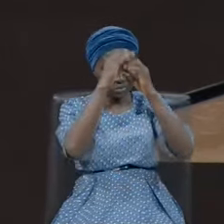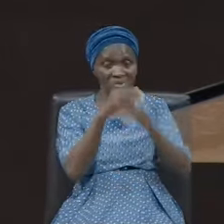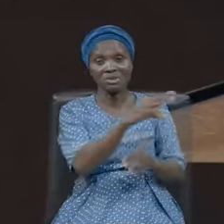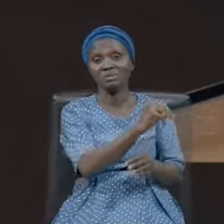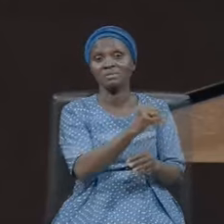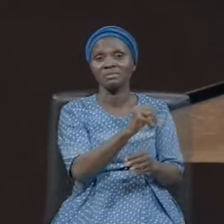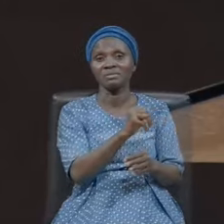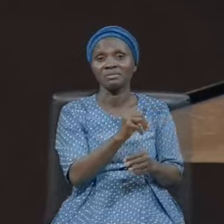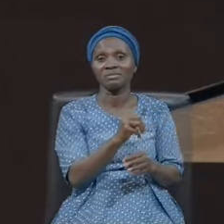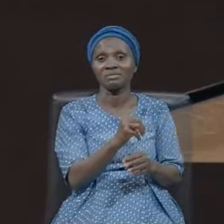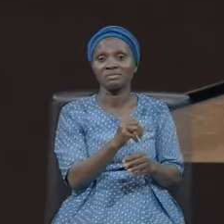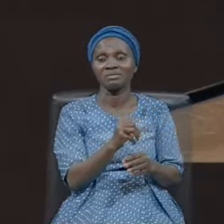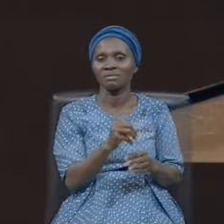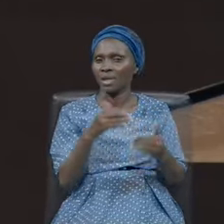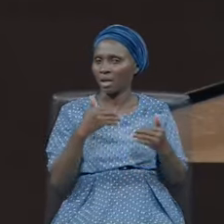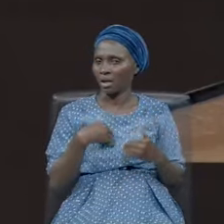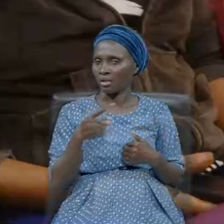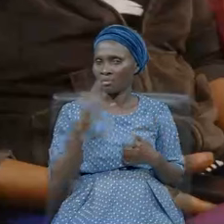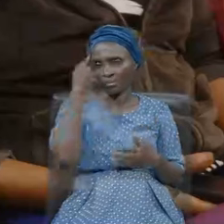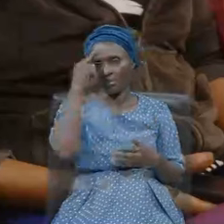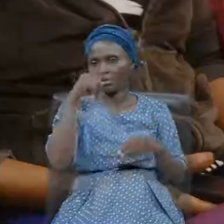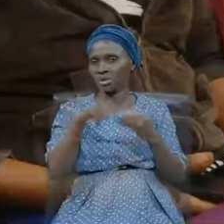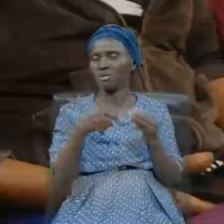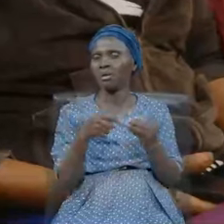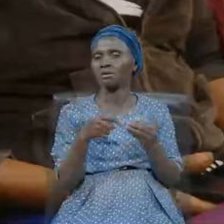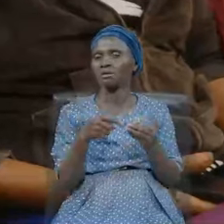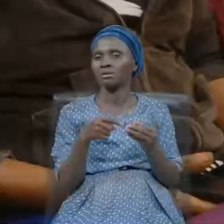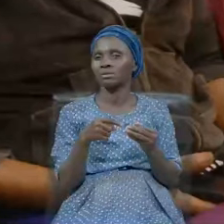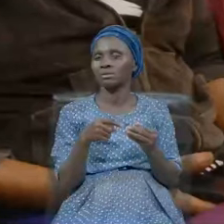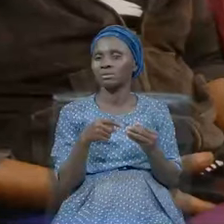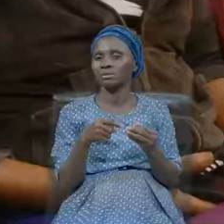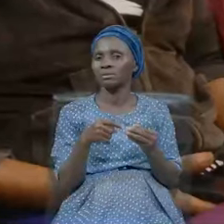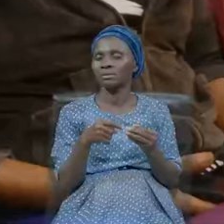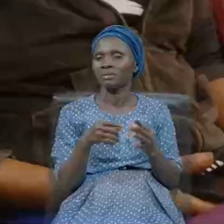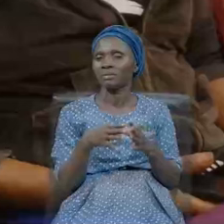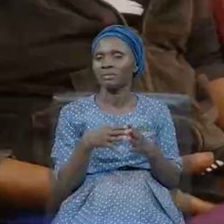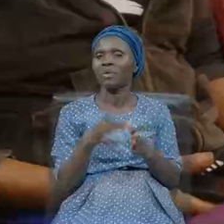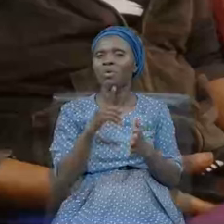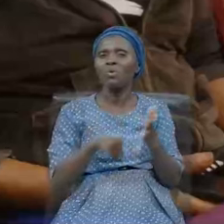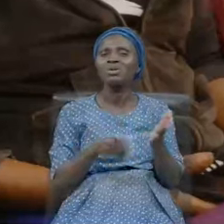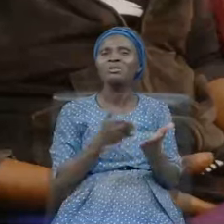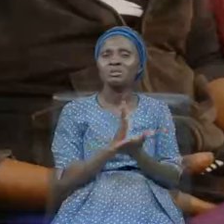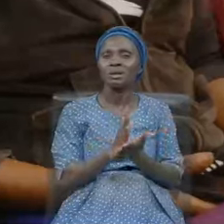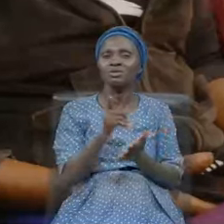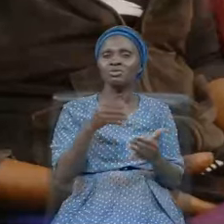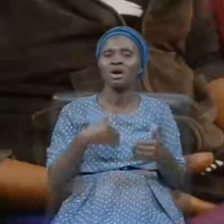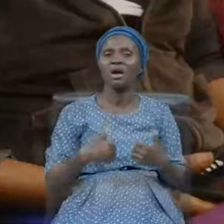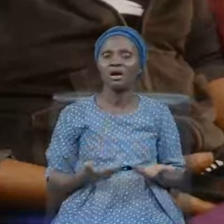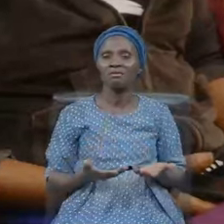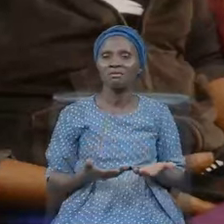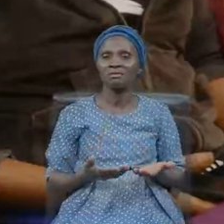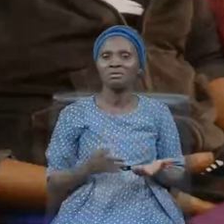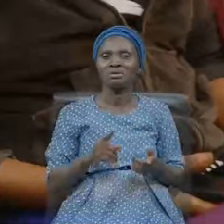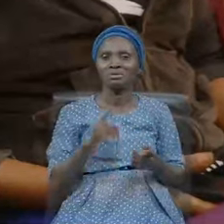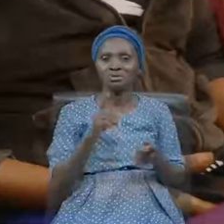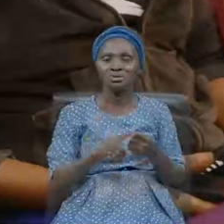l'adorer. Est-ce que vous pensez au droit que vous avez en demandant